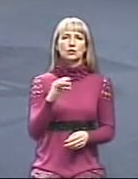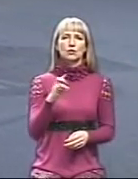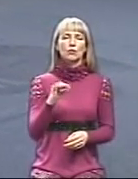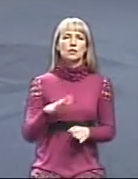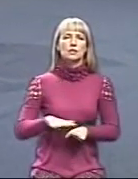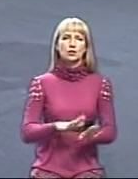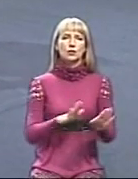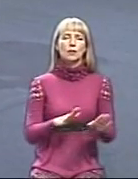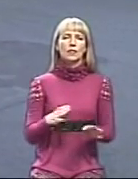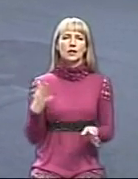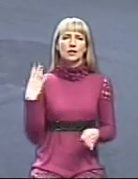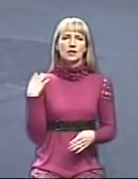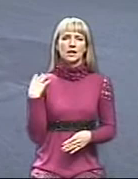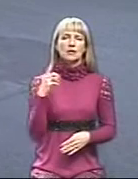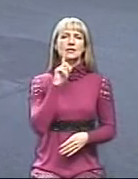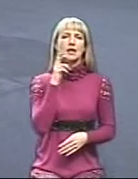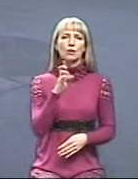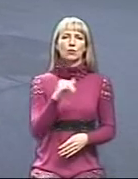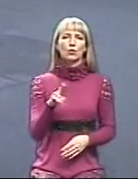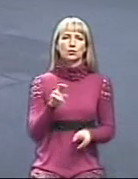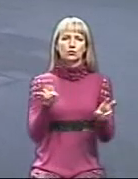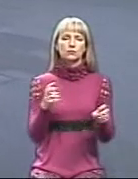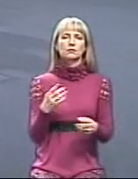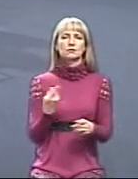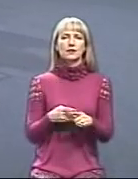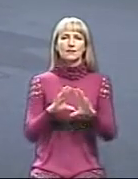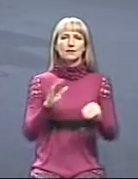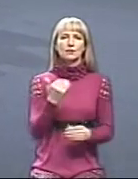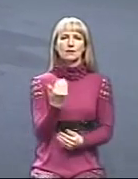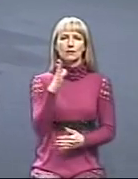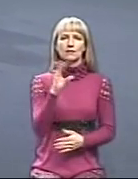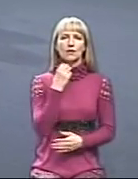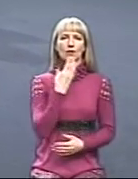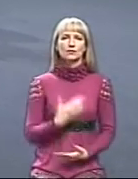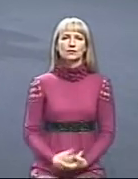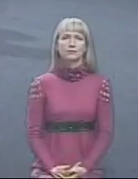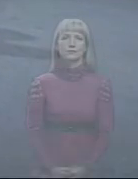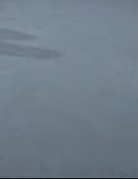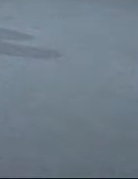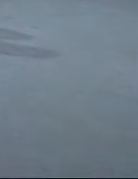заступником директора Зеленбуду. На цьому все, прощаюся з вами, на все добре, дякую. На все добре.